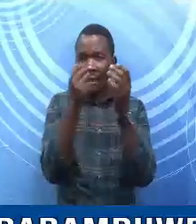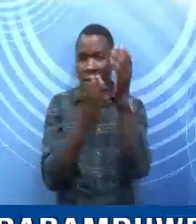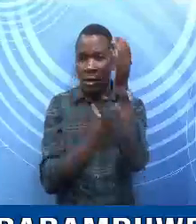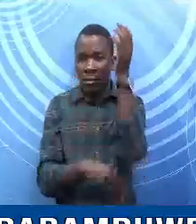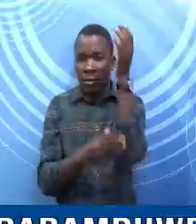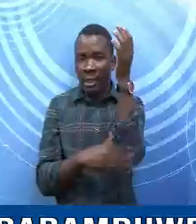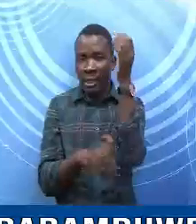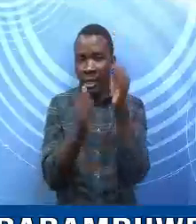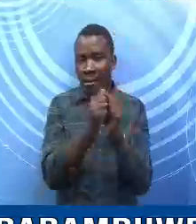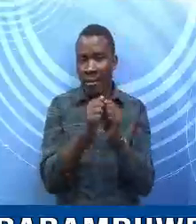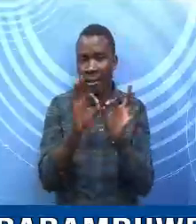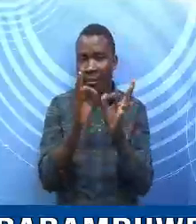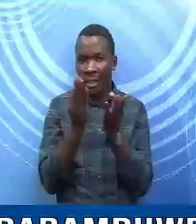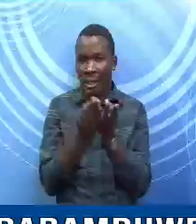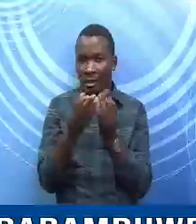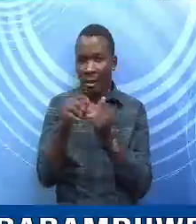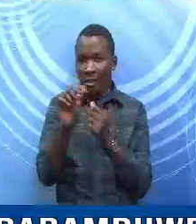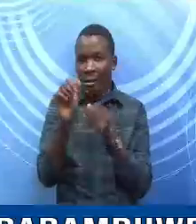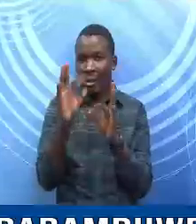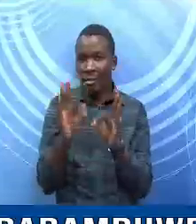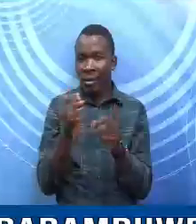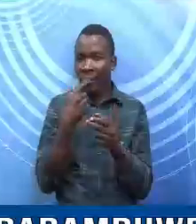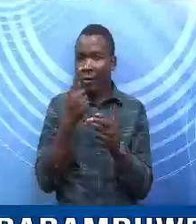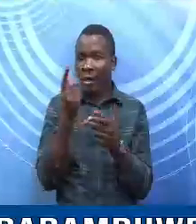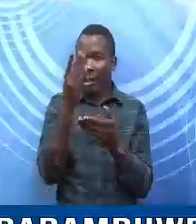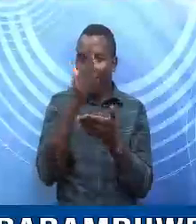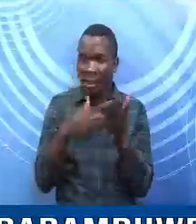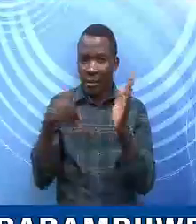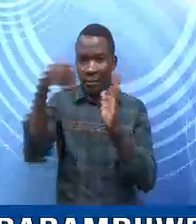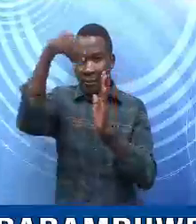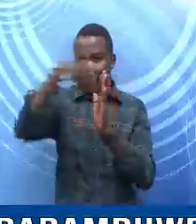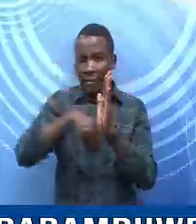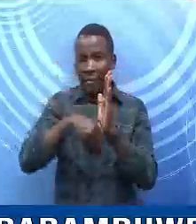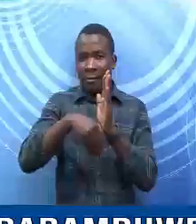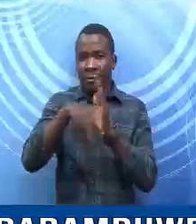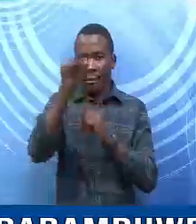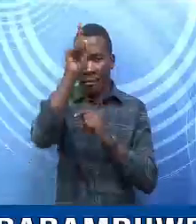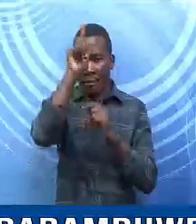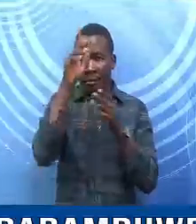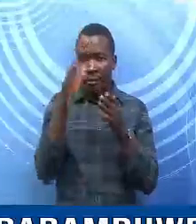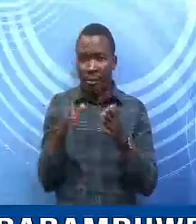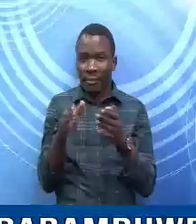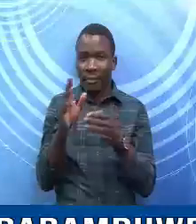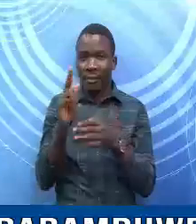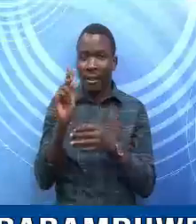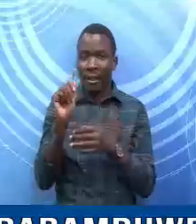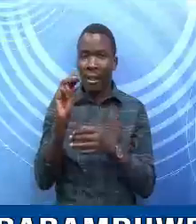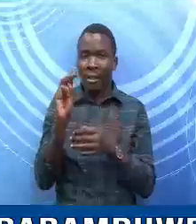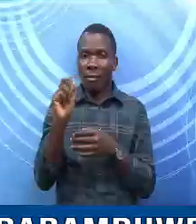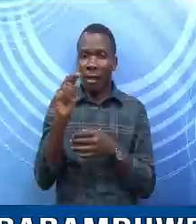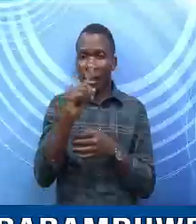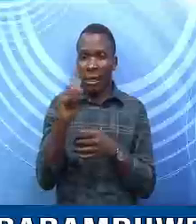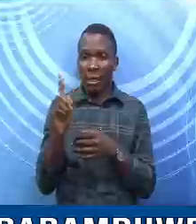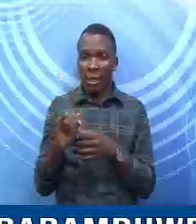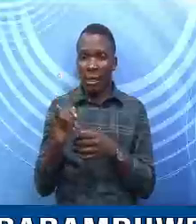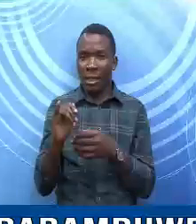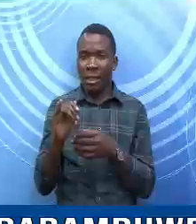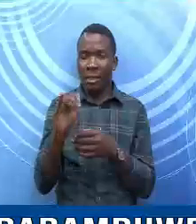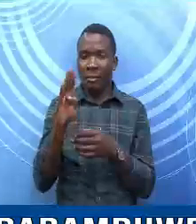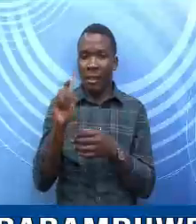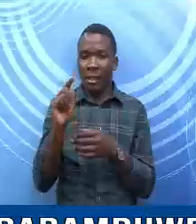yabo, ibintu bavuga ko biri muri bimwe mu bidindiza iterambere ry'umuturage. Janvier Kamanzi Semgabo, BTN TV,